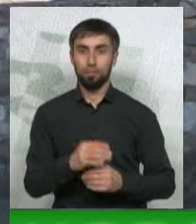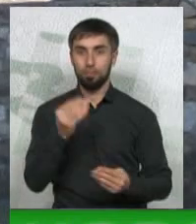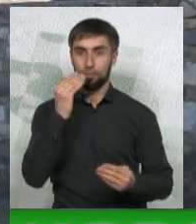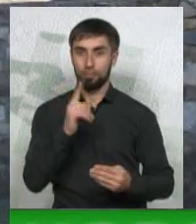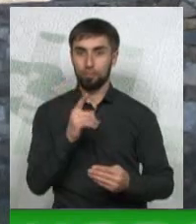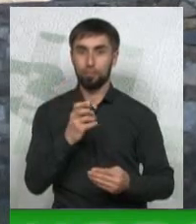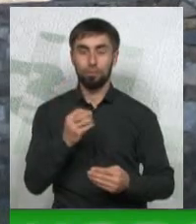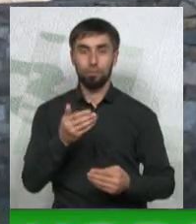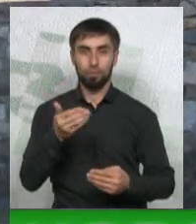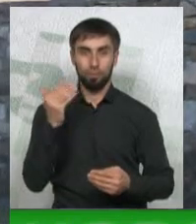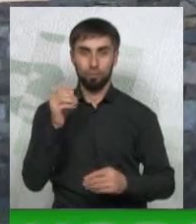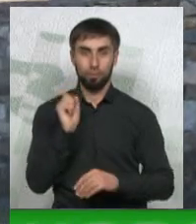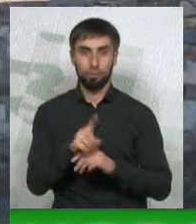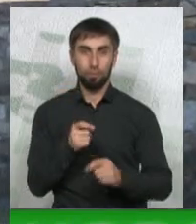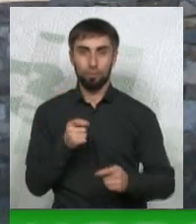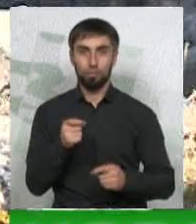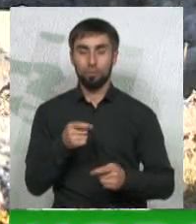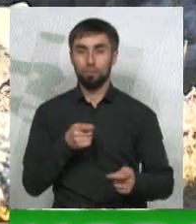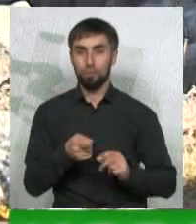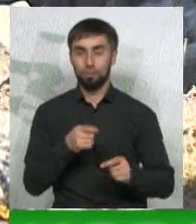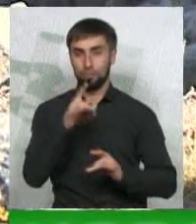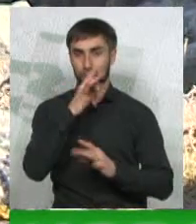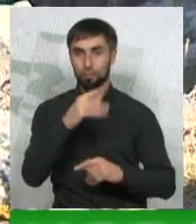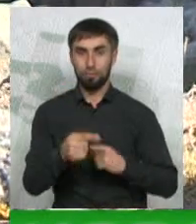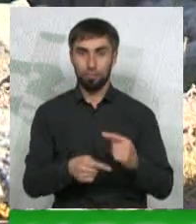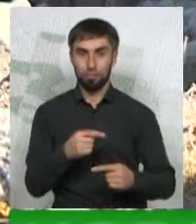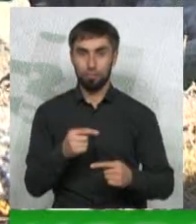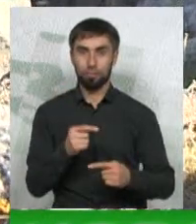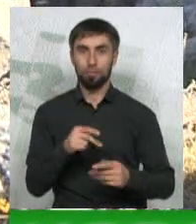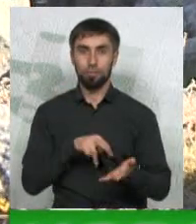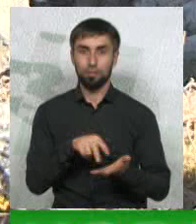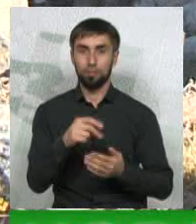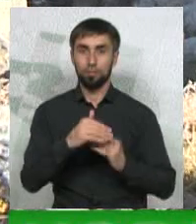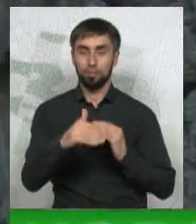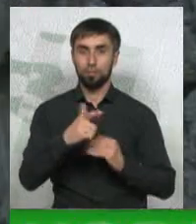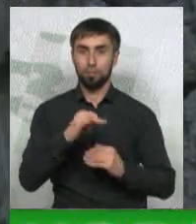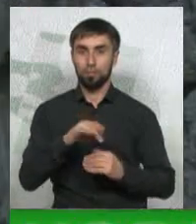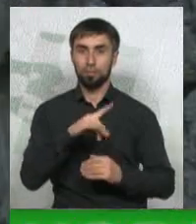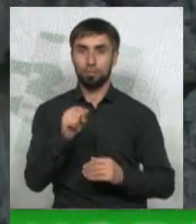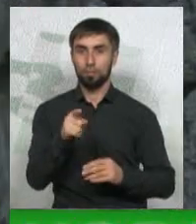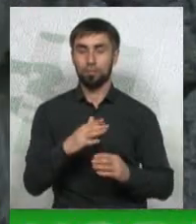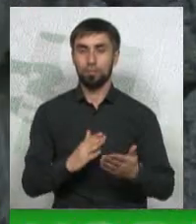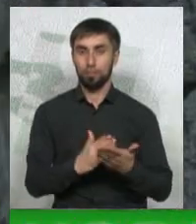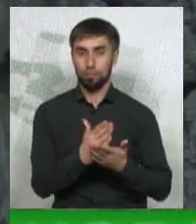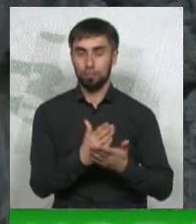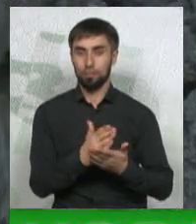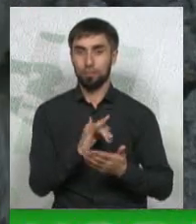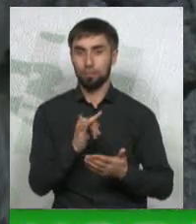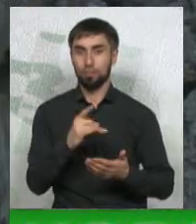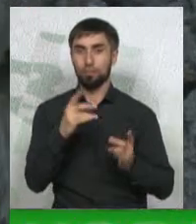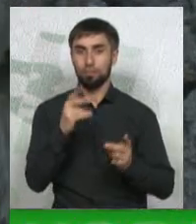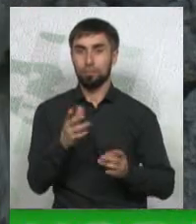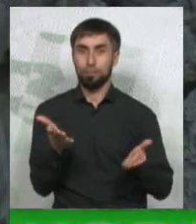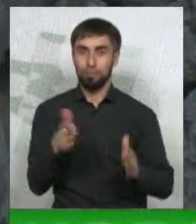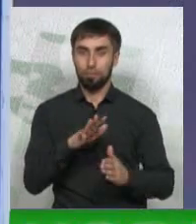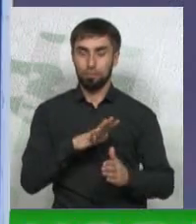Напомним, что не так давно указом руководителя управления культурного наследия вход на территорию храма из-за аварийного состояния и угрозы